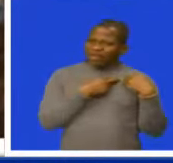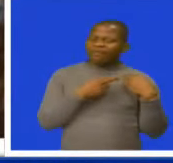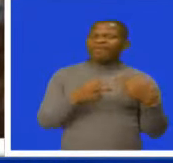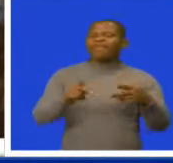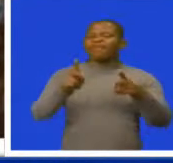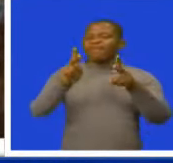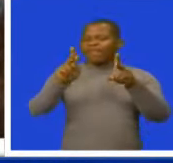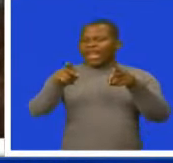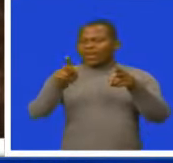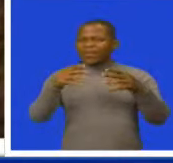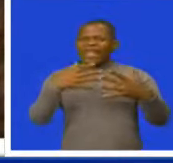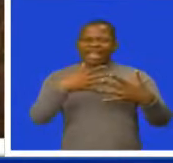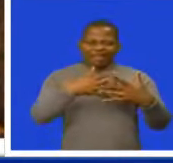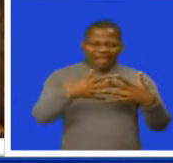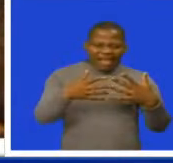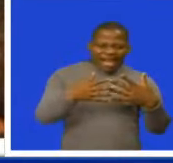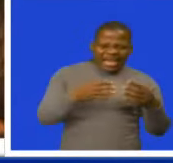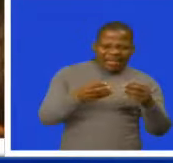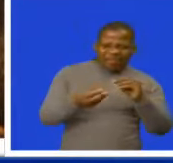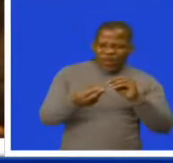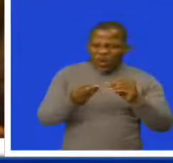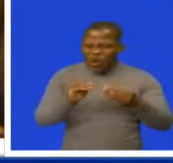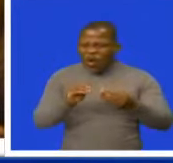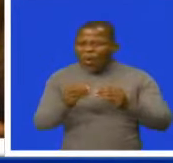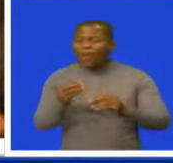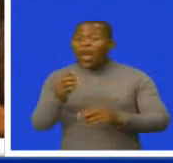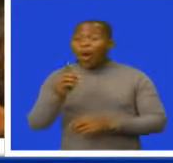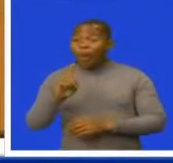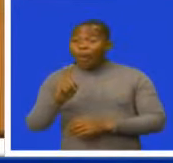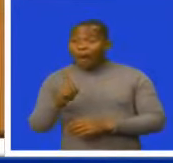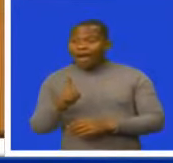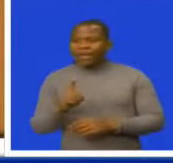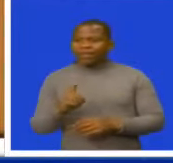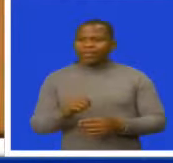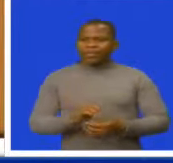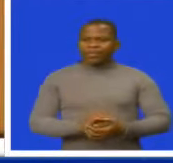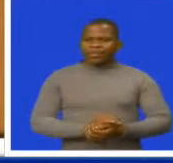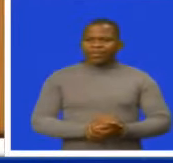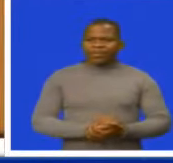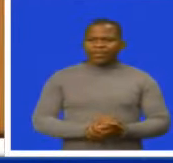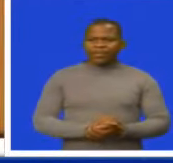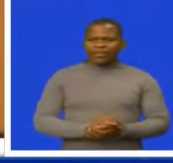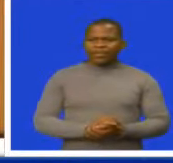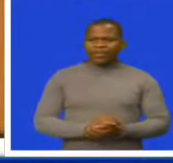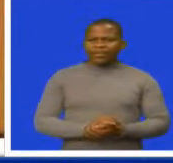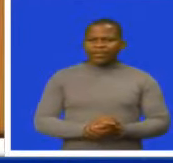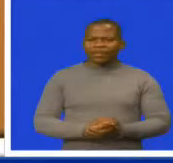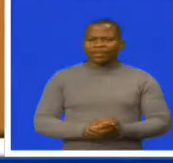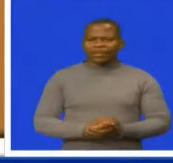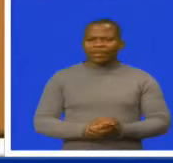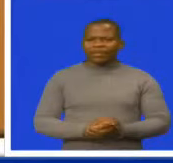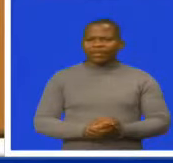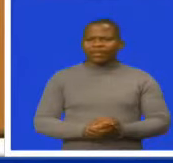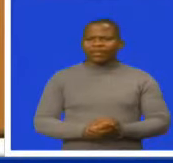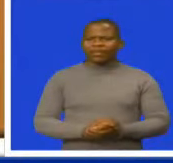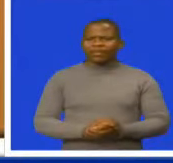atilungise letonakele eminyangeni lendlulile nakulesi khathi sanyalo. Kuye kuthi-ke njalo